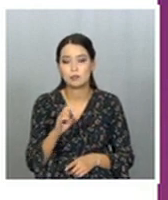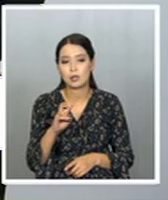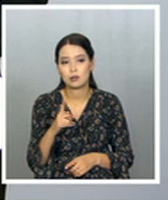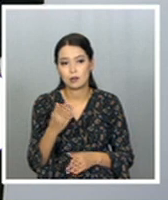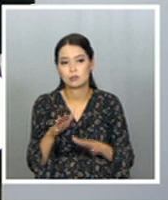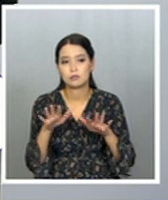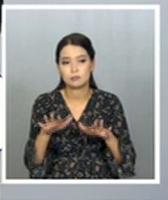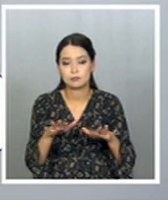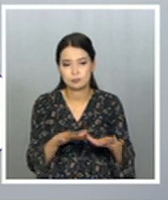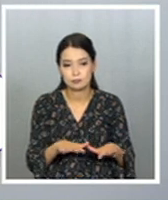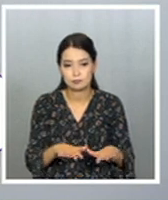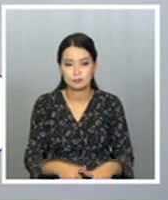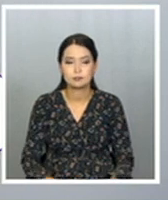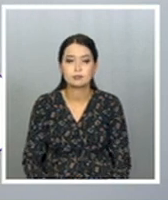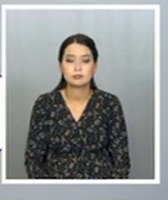қалаларында.